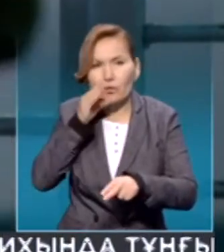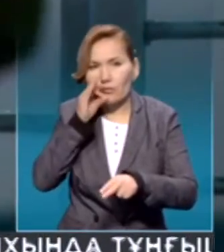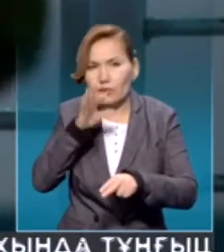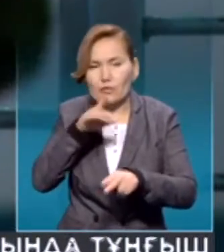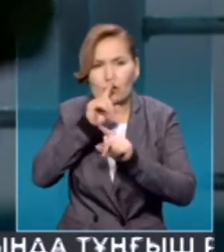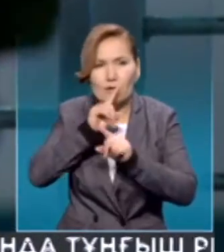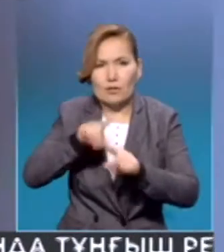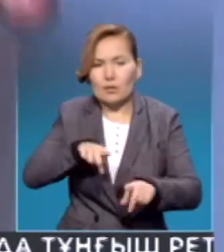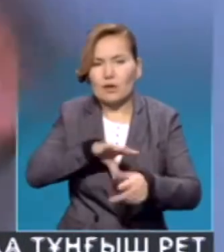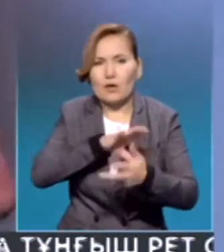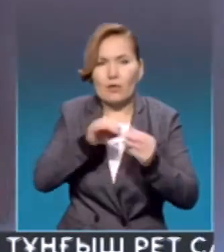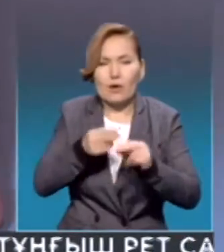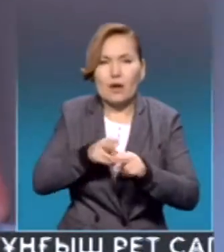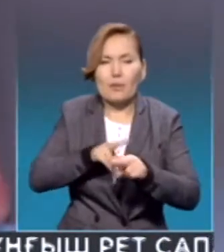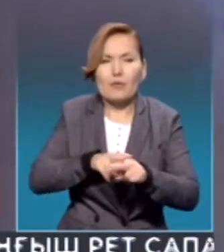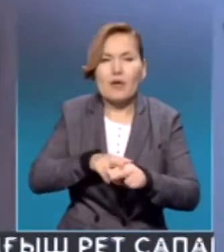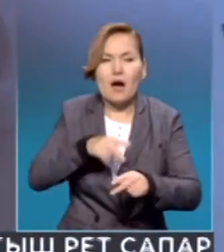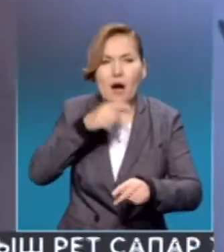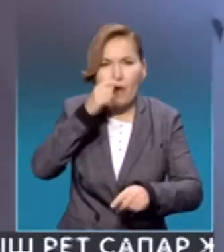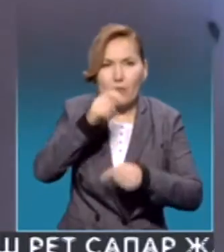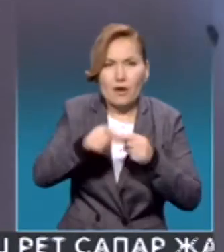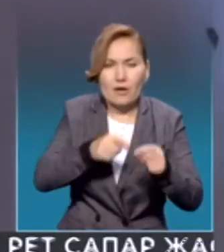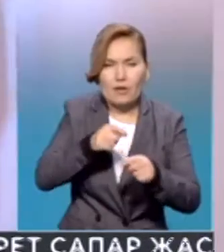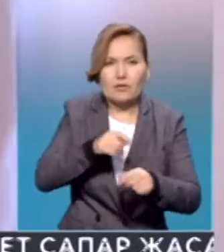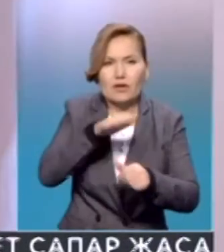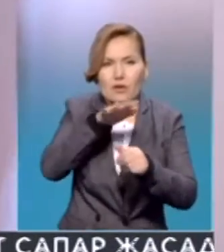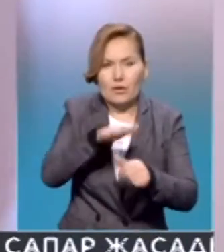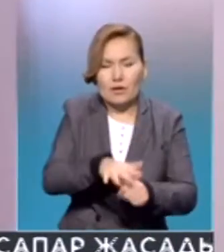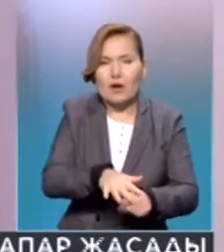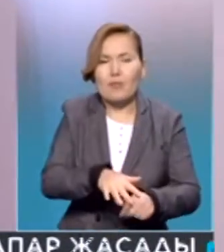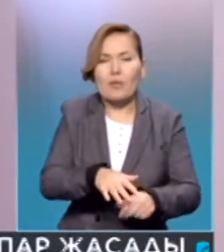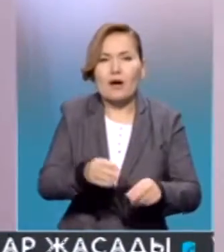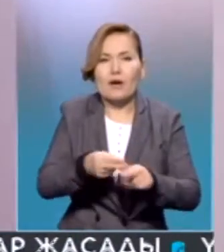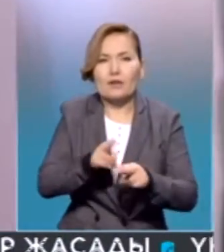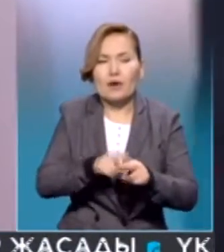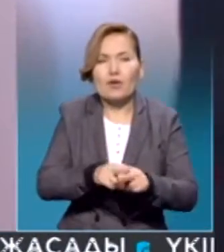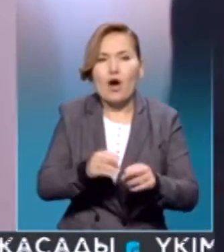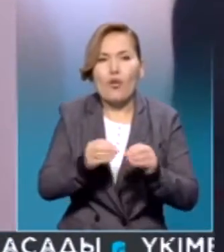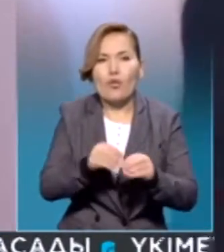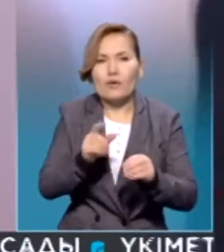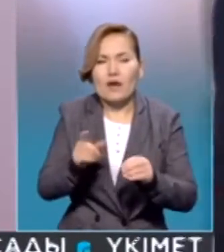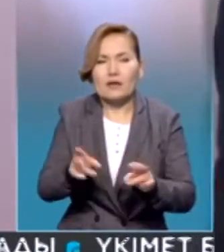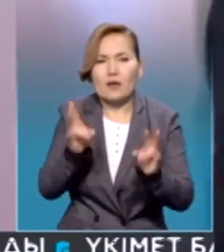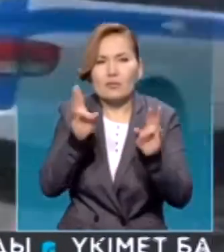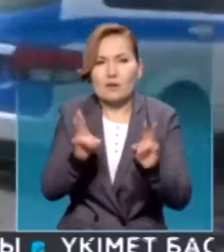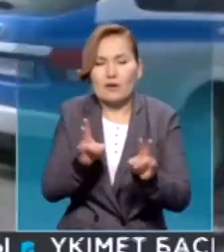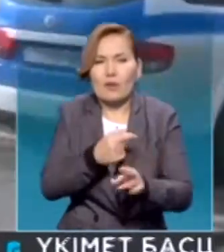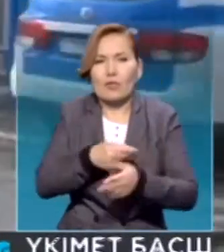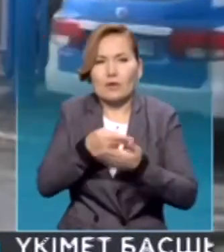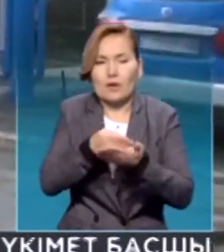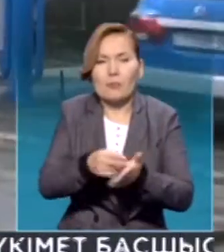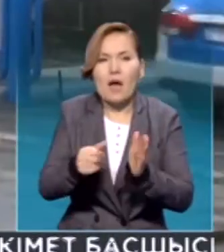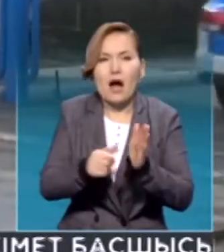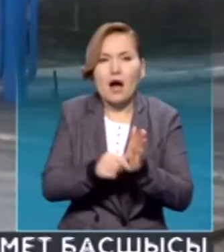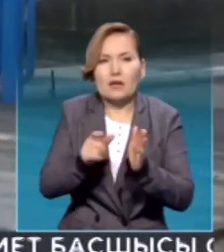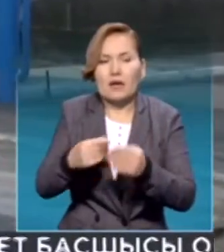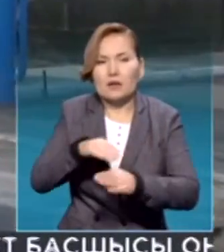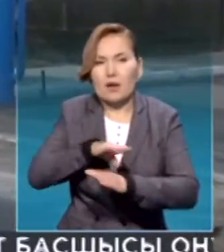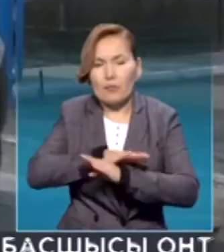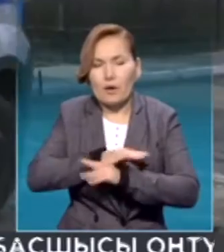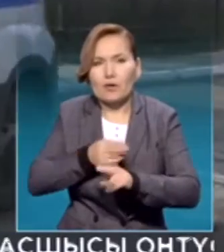ескерілді. Өйткені азаптау бойынша ондаған адам зардап шегіп, 6-ы қайтыс болды. Ұсталғандарды қорлағандардың 17-сі